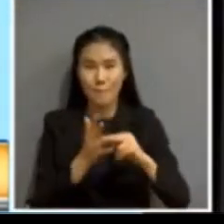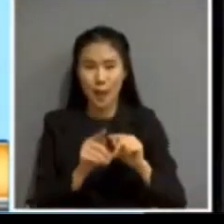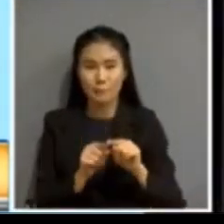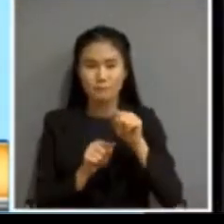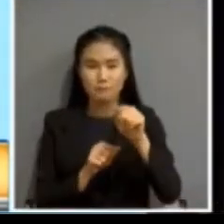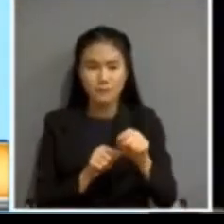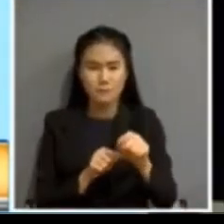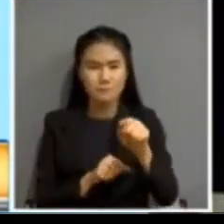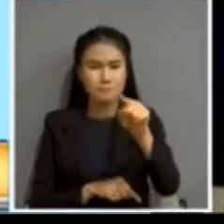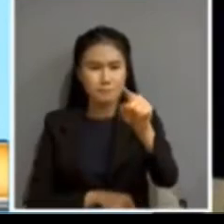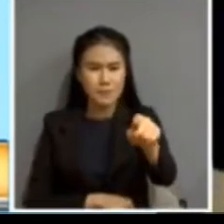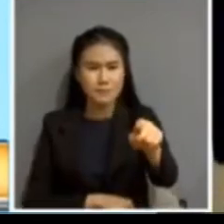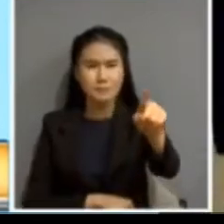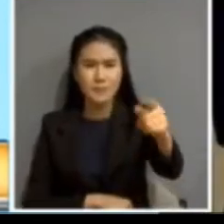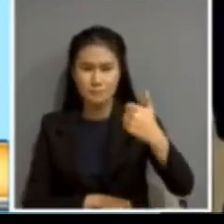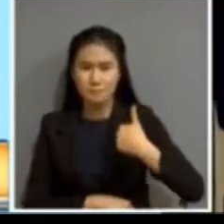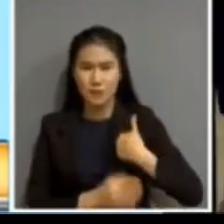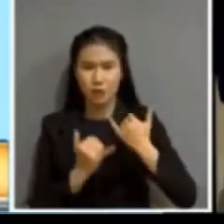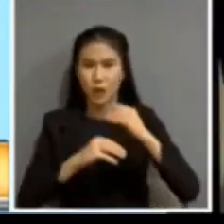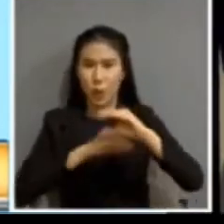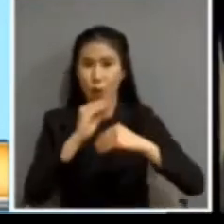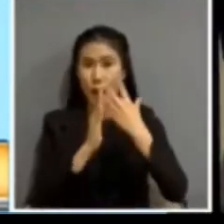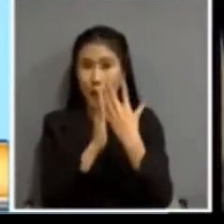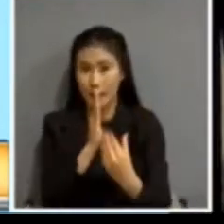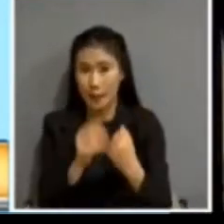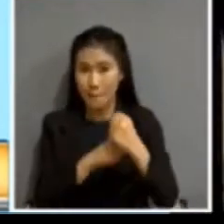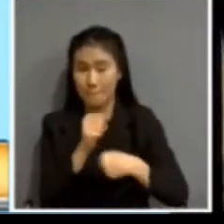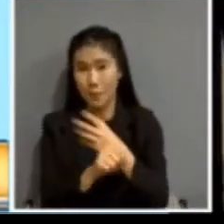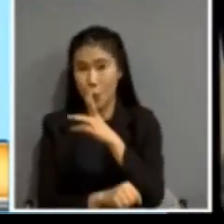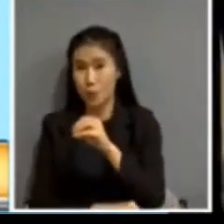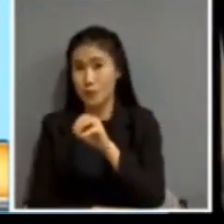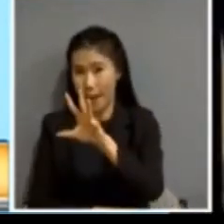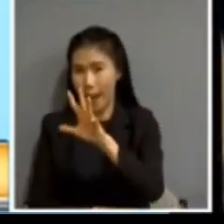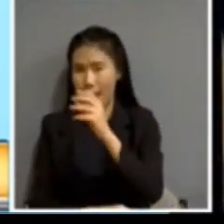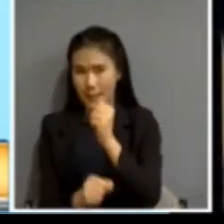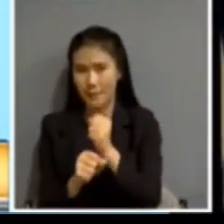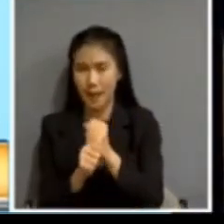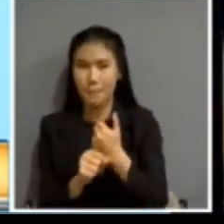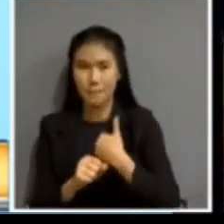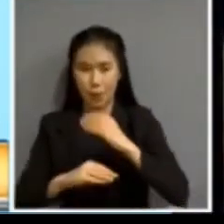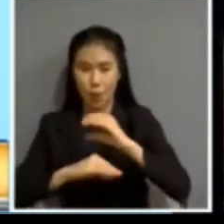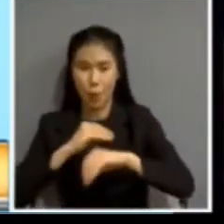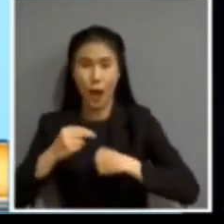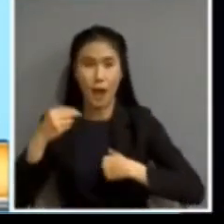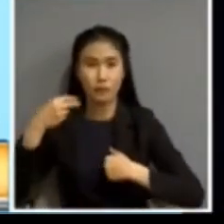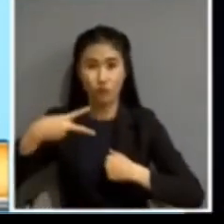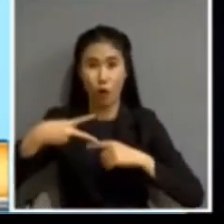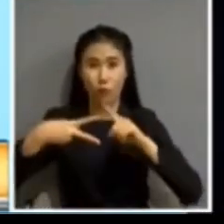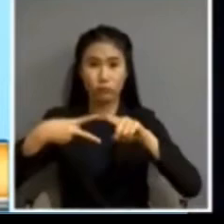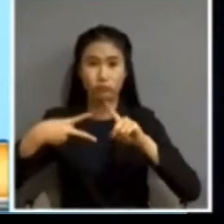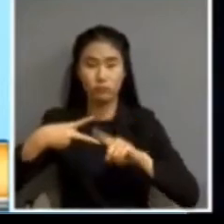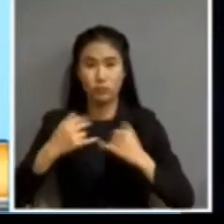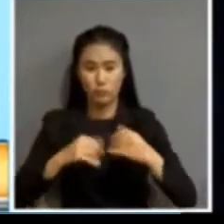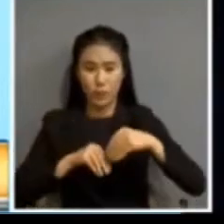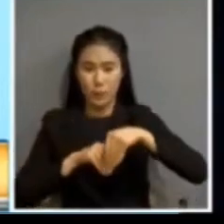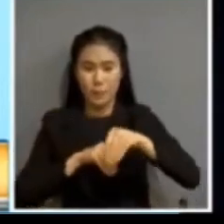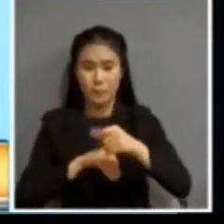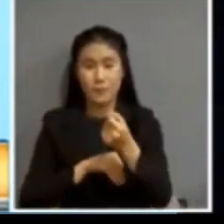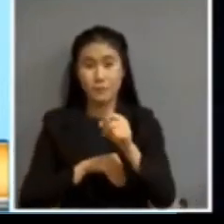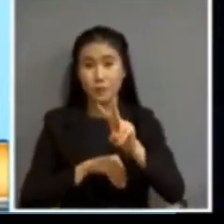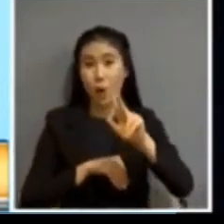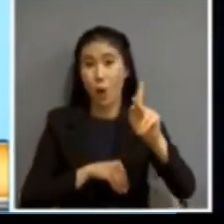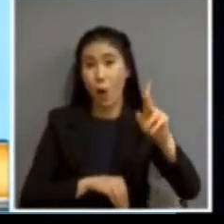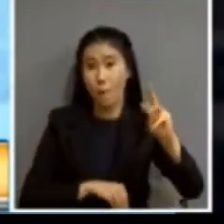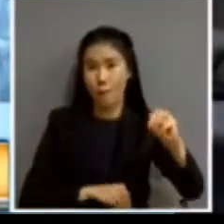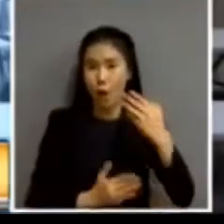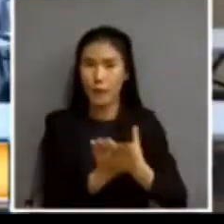างคงเหลือดำเนินการในปี2565 2โครงการระยะทาง12กิโลเมตรใ